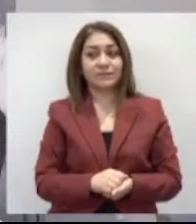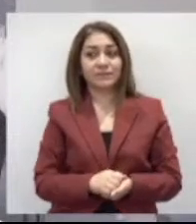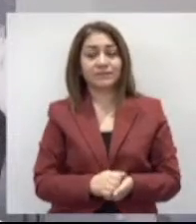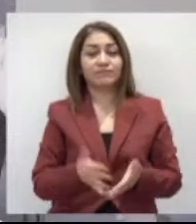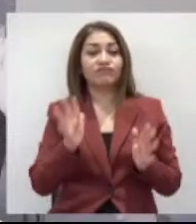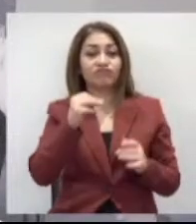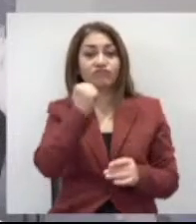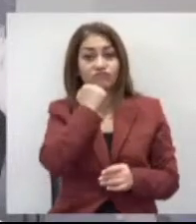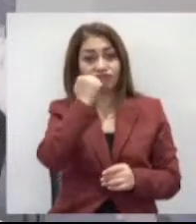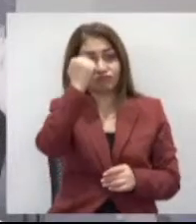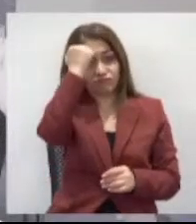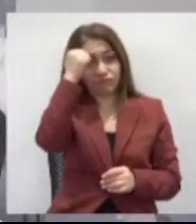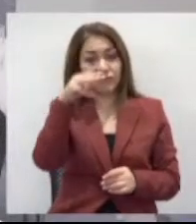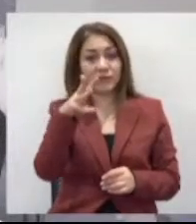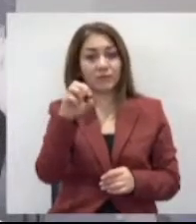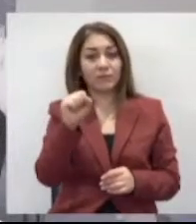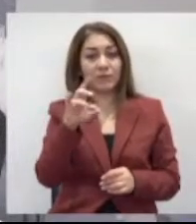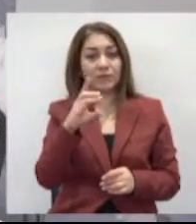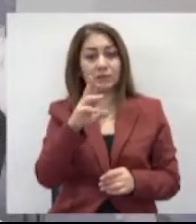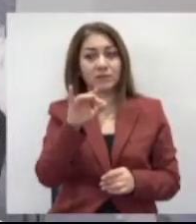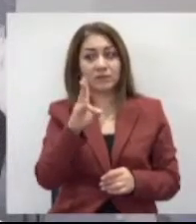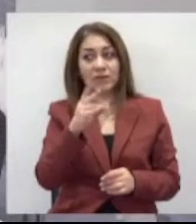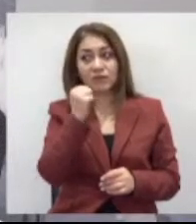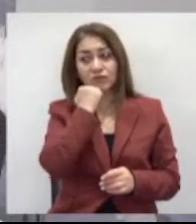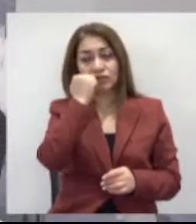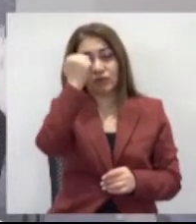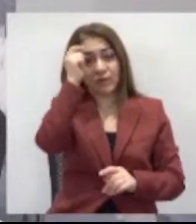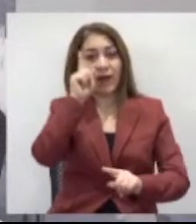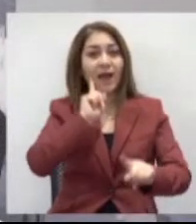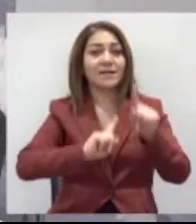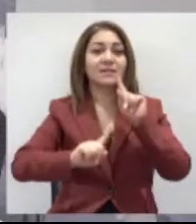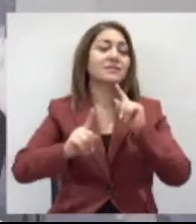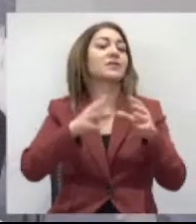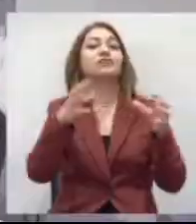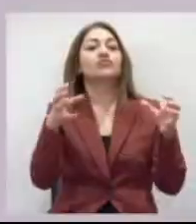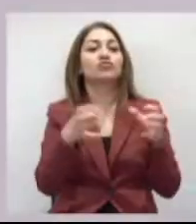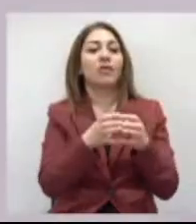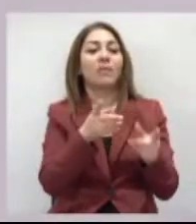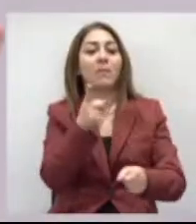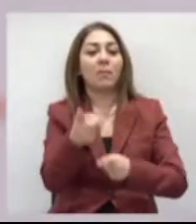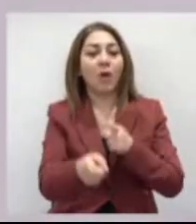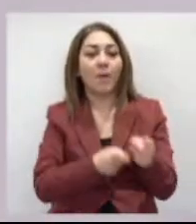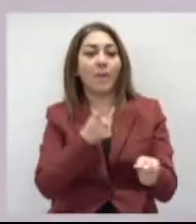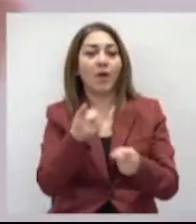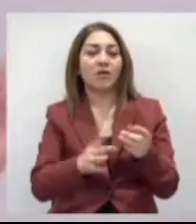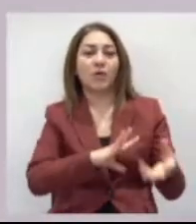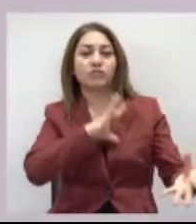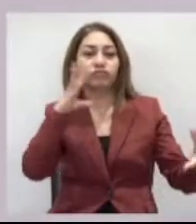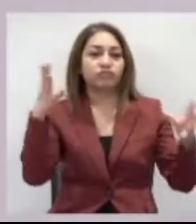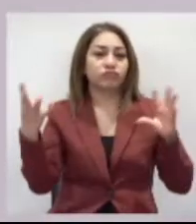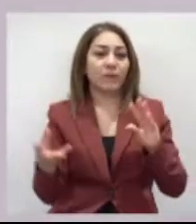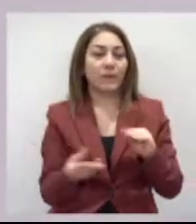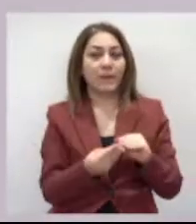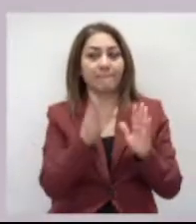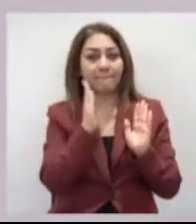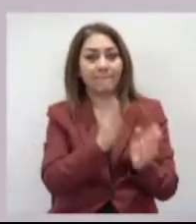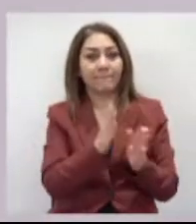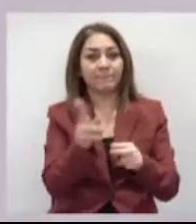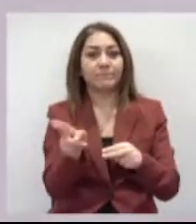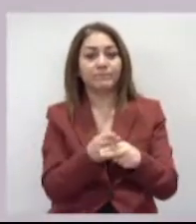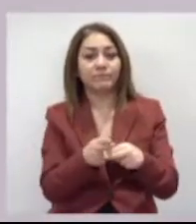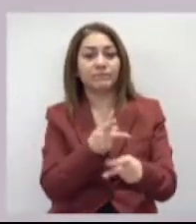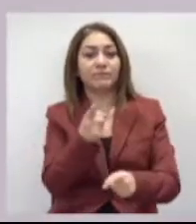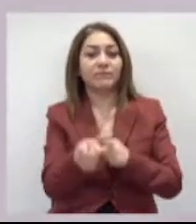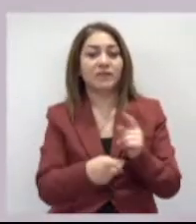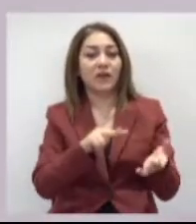Շատ շնորհակալ եմ Տիկին Մանասյան, շնորհակալ եմ հանձնաժողովին լավարկելու, բարելավելու ամբողջ այս ուղությունները, որը